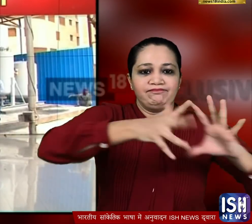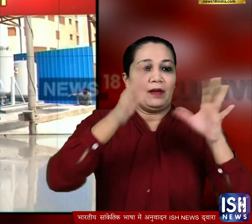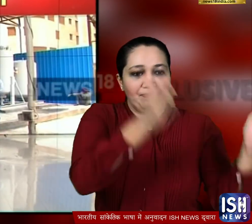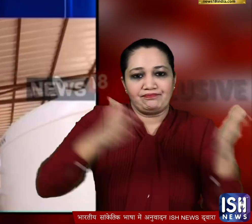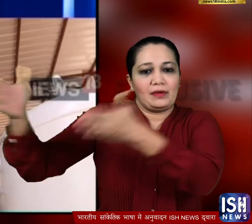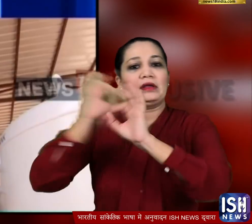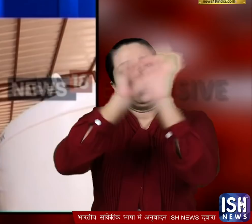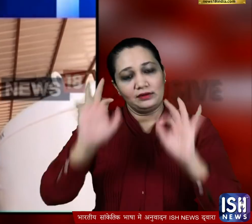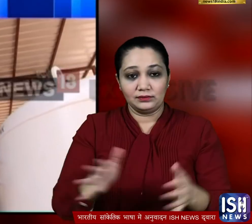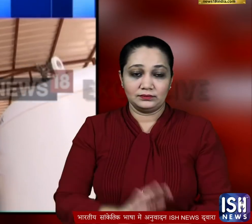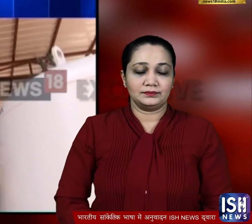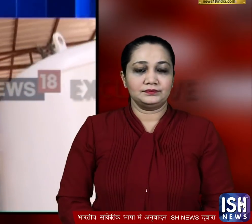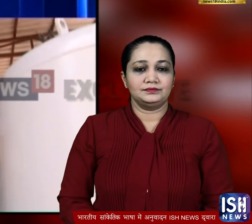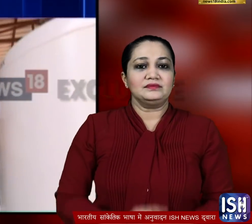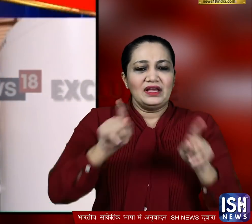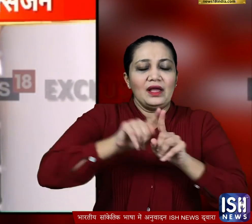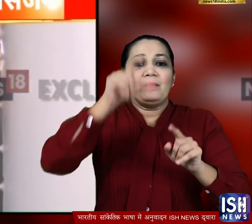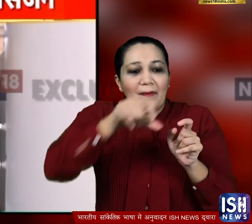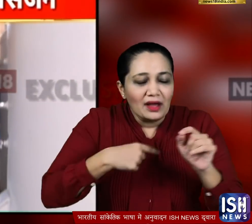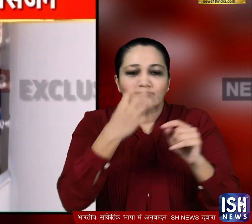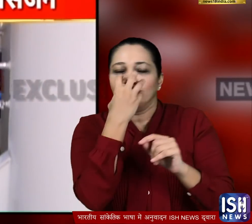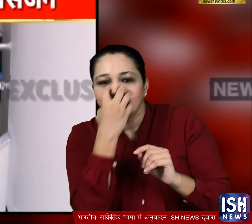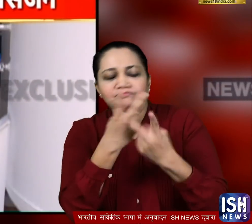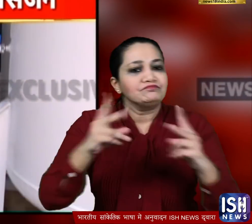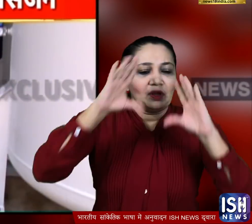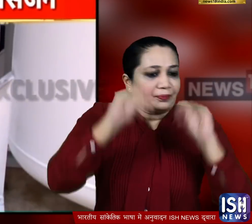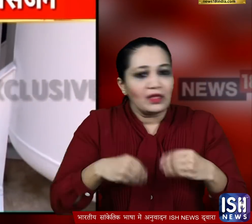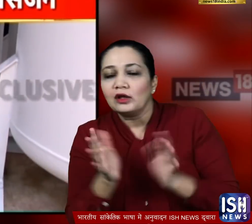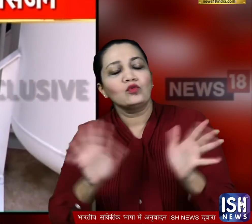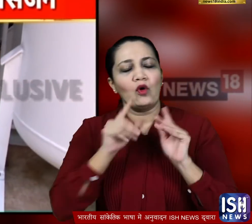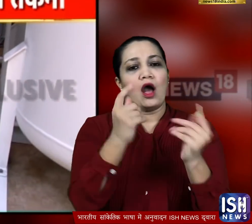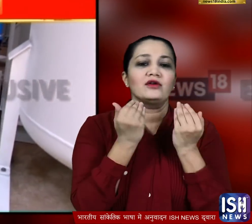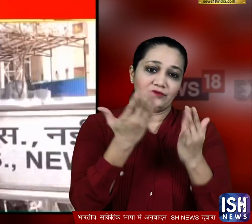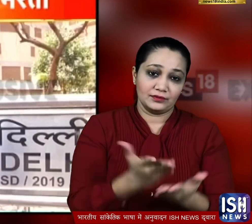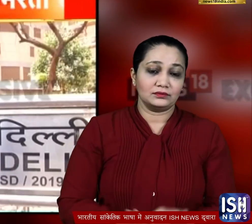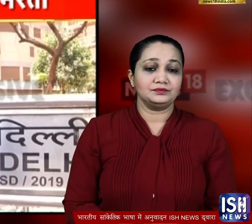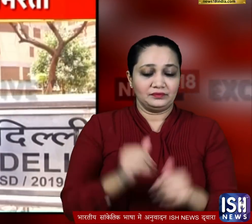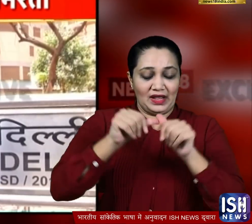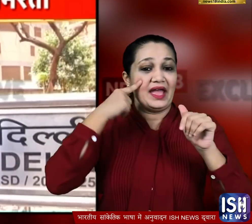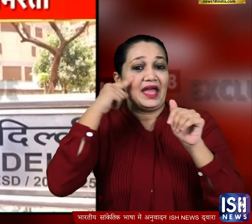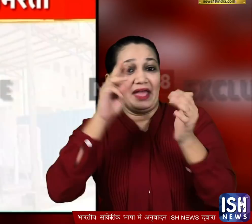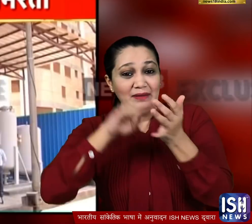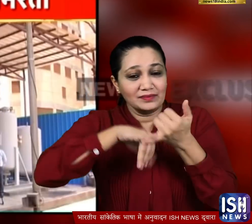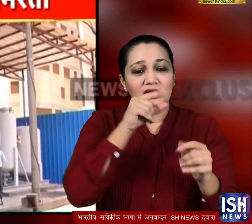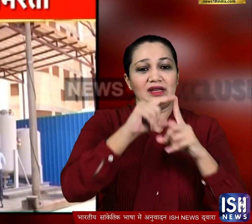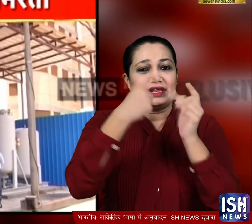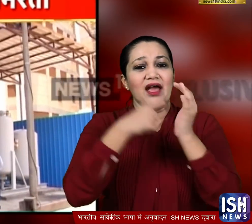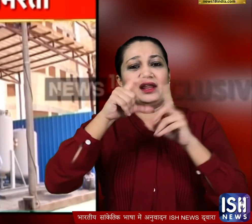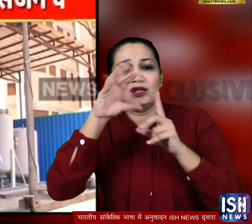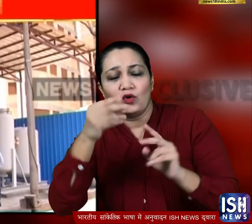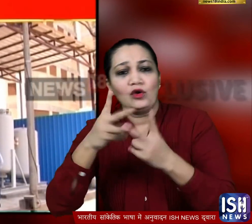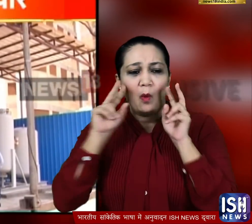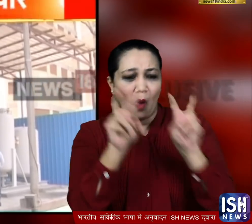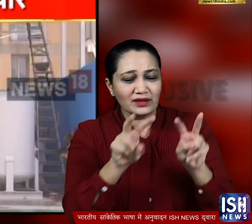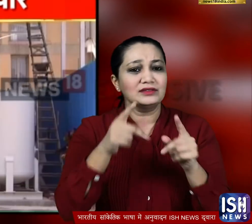गए, ताकि वहां भर्ती मरीजों को ऑक्सीजन की कमी का सामना न करना पड़े। एम्स ट्रॉमा सेंटर में डीआरडीओ के अधिकारियों